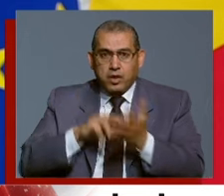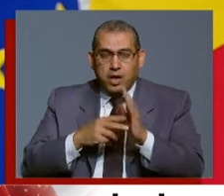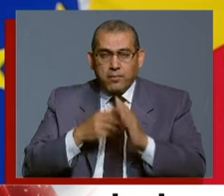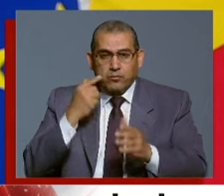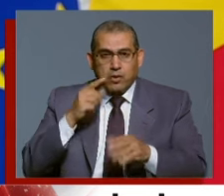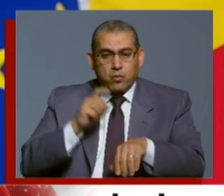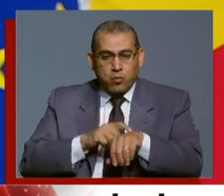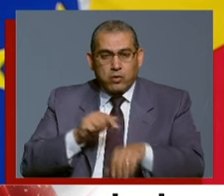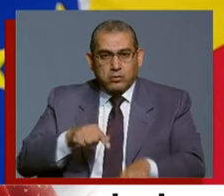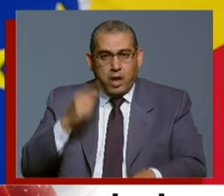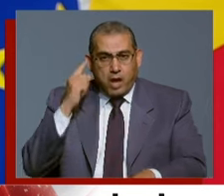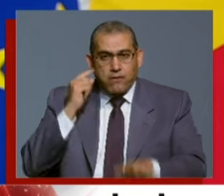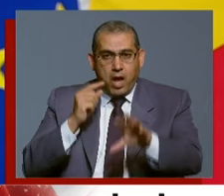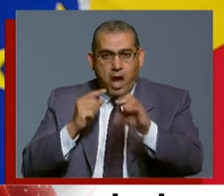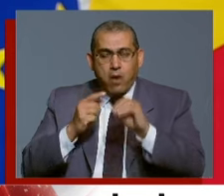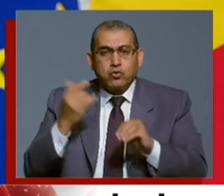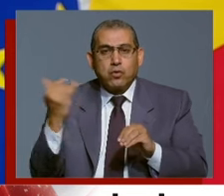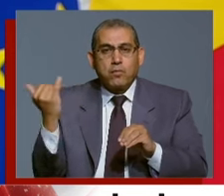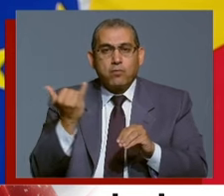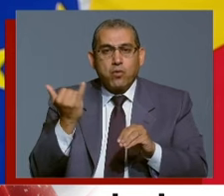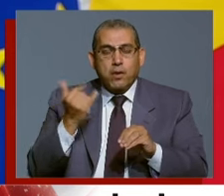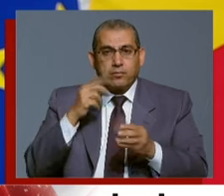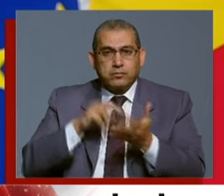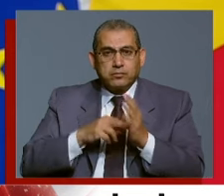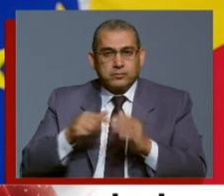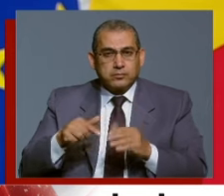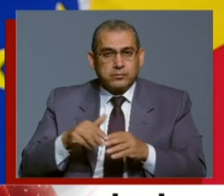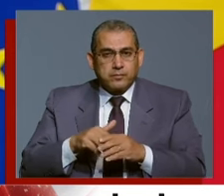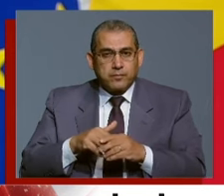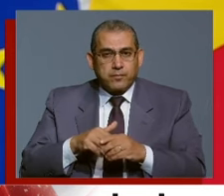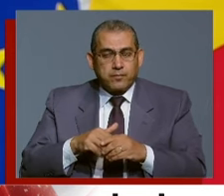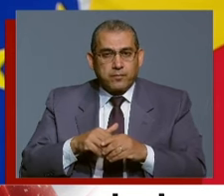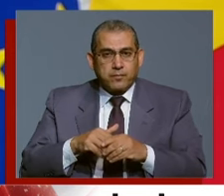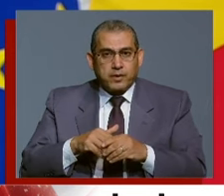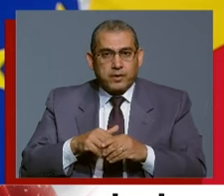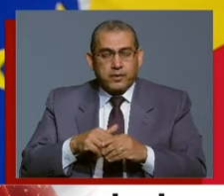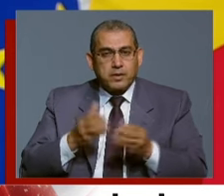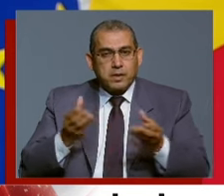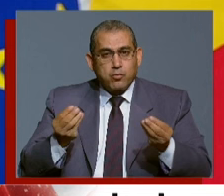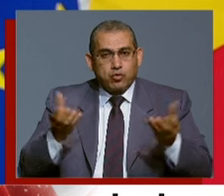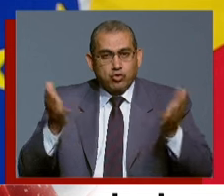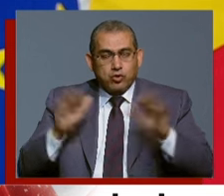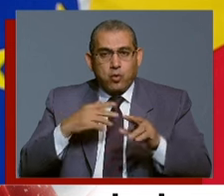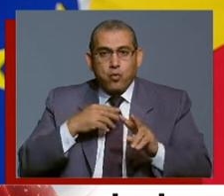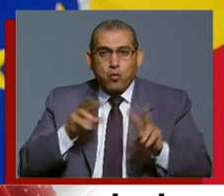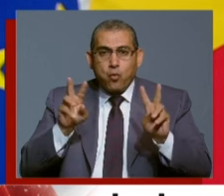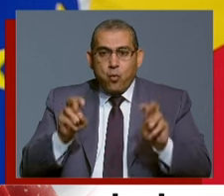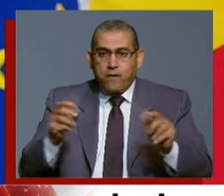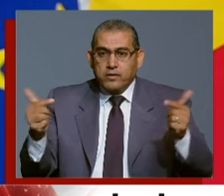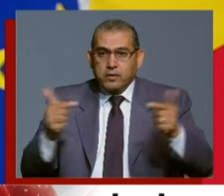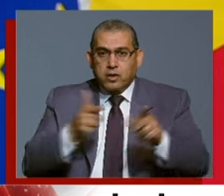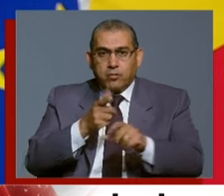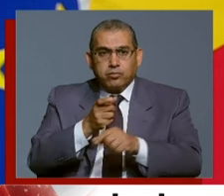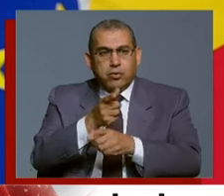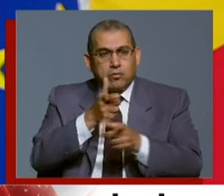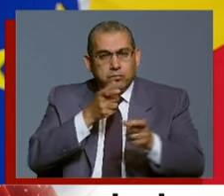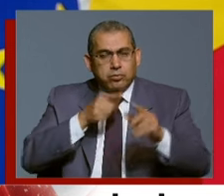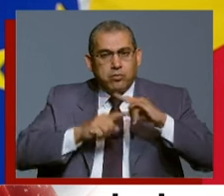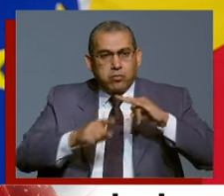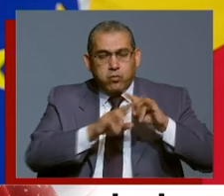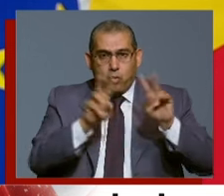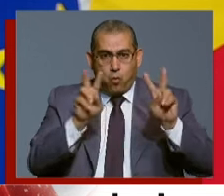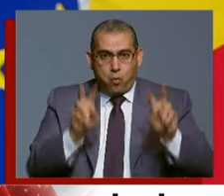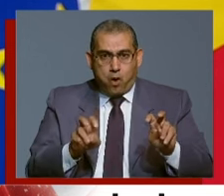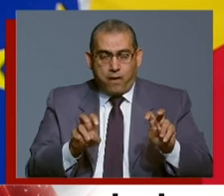ولكننا بحاجة إلى إطلاق سراح المزيد من المزيد. أن وقف إطلاق النار